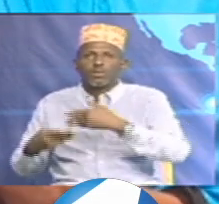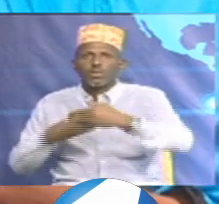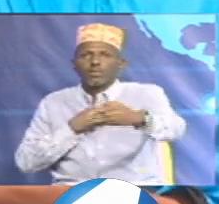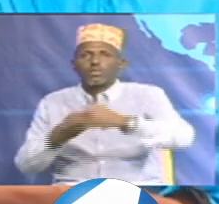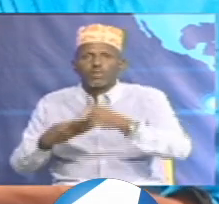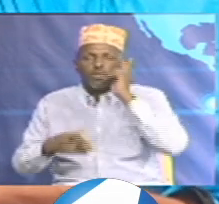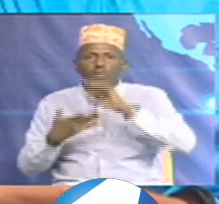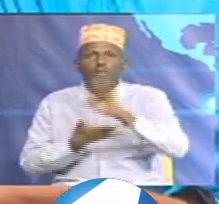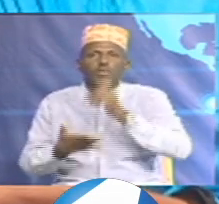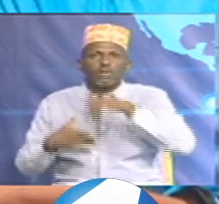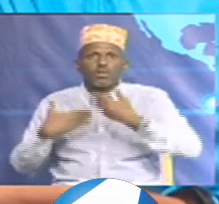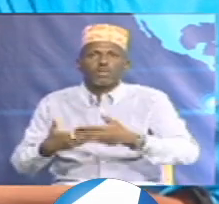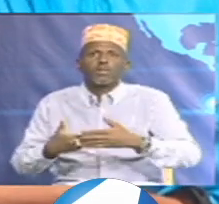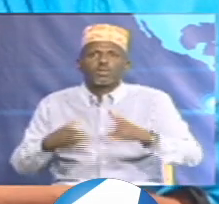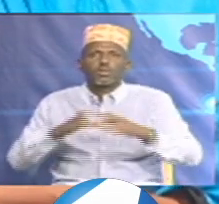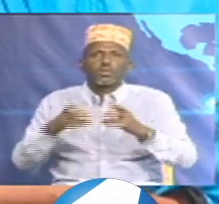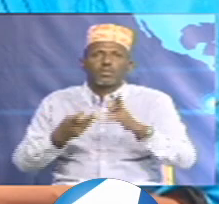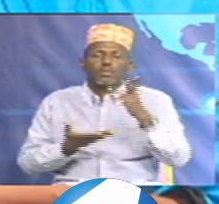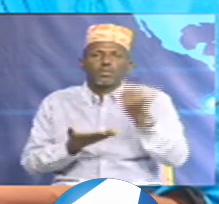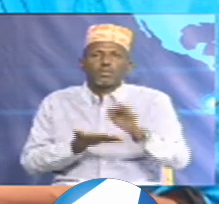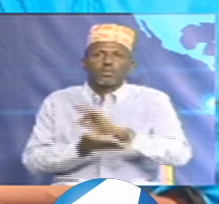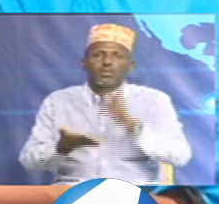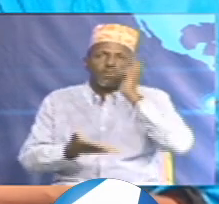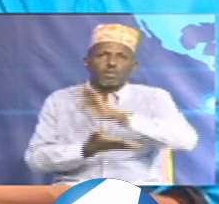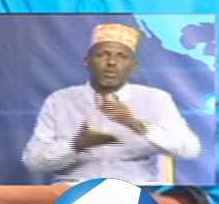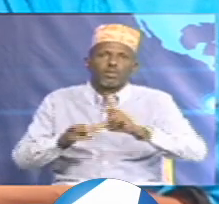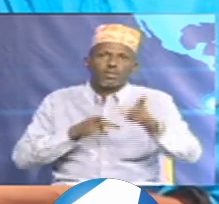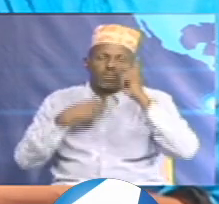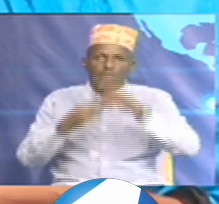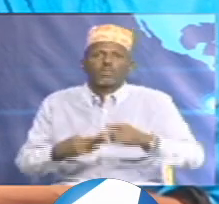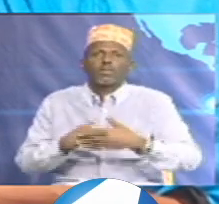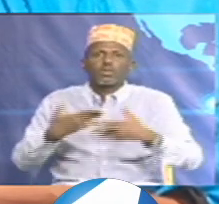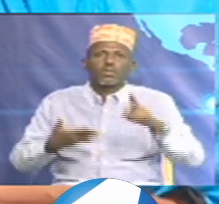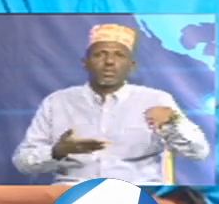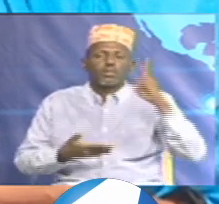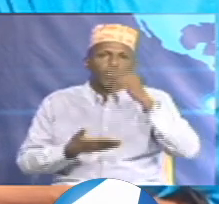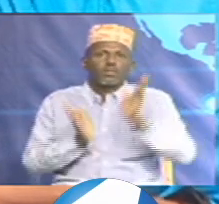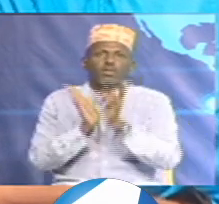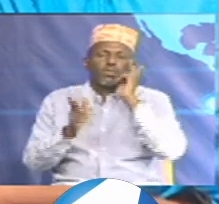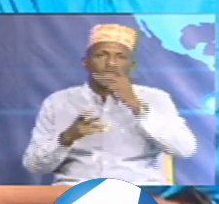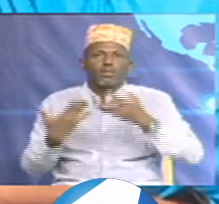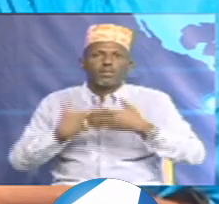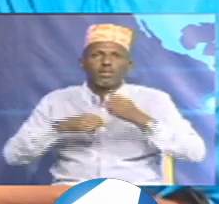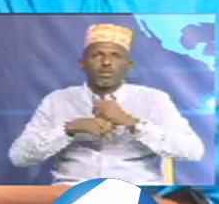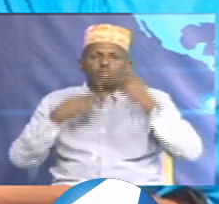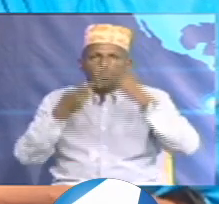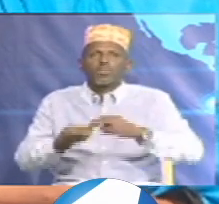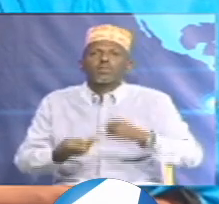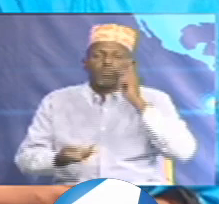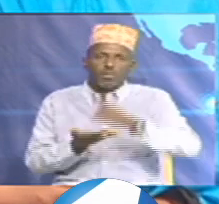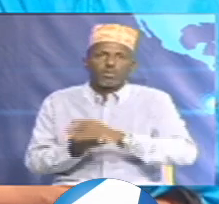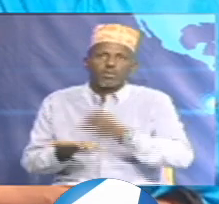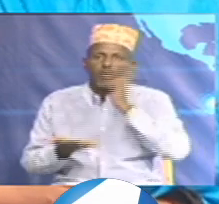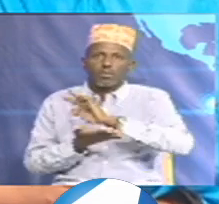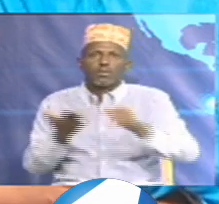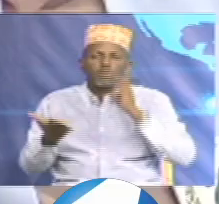toute confiance sur le sentier du développement durable. L'UPR a fait ce choix rationnel d'un bilan